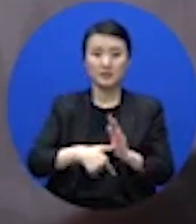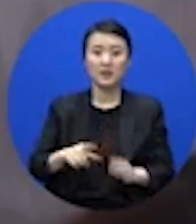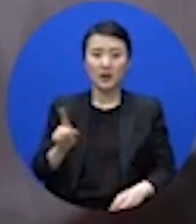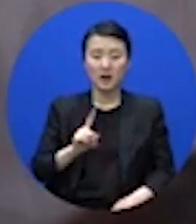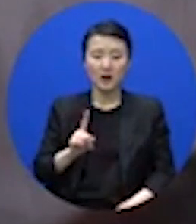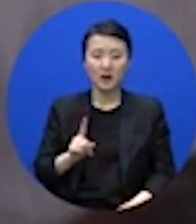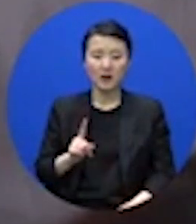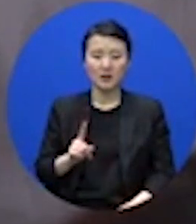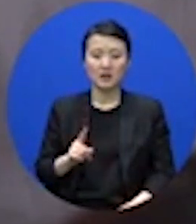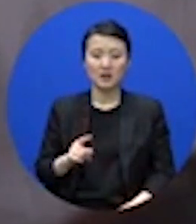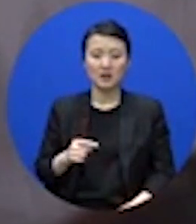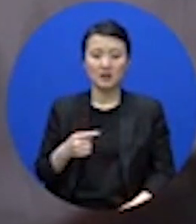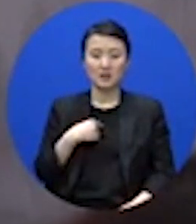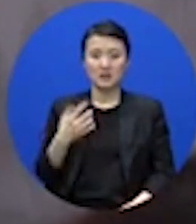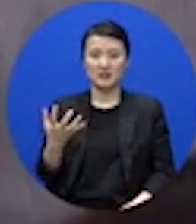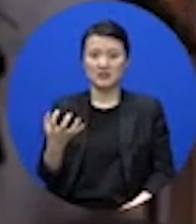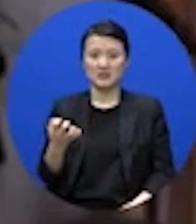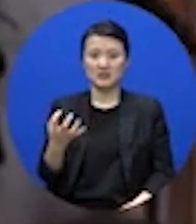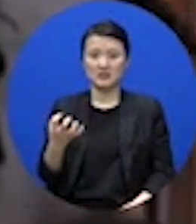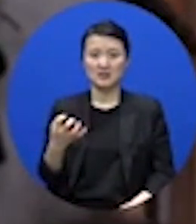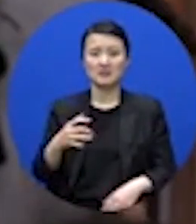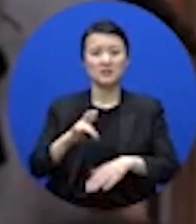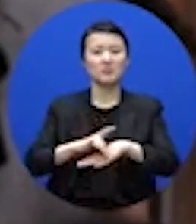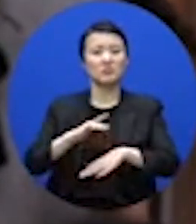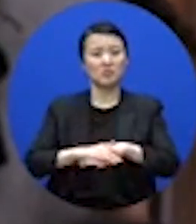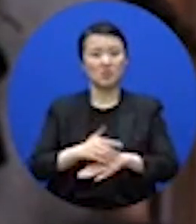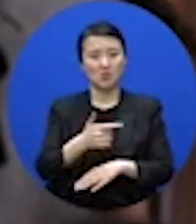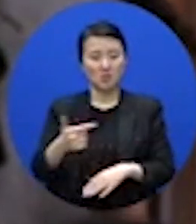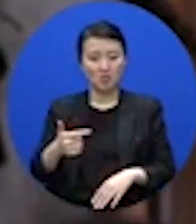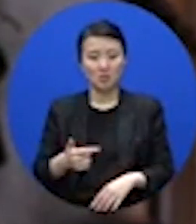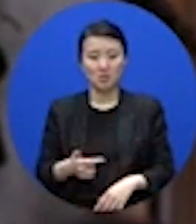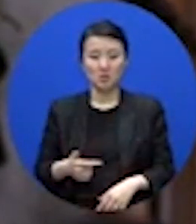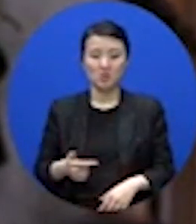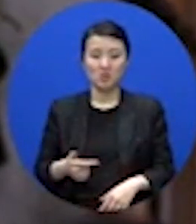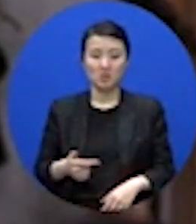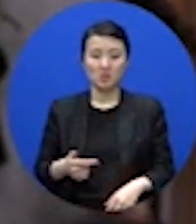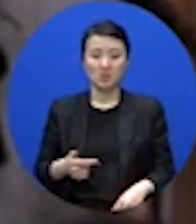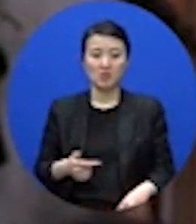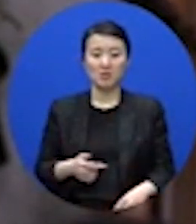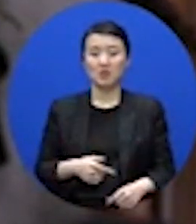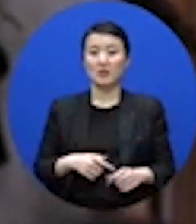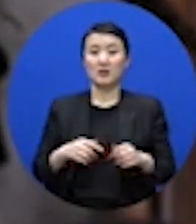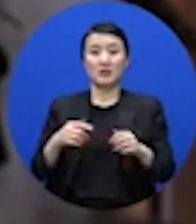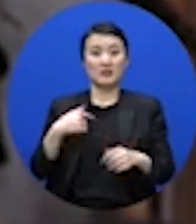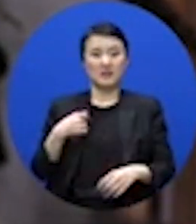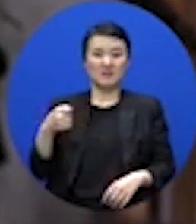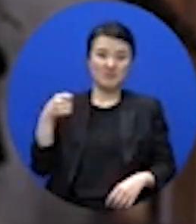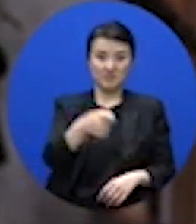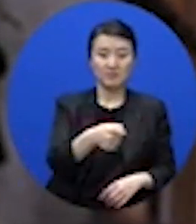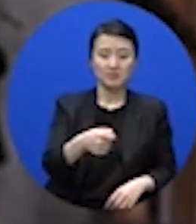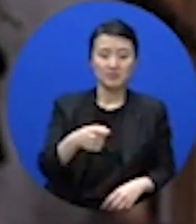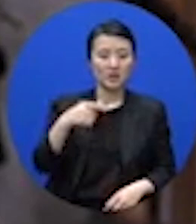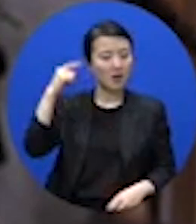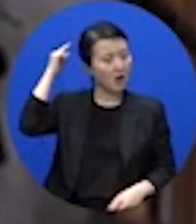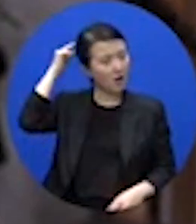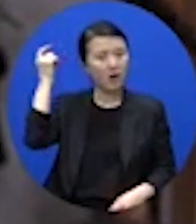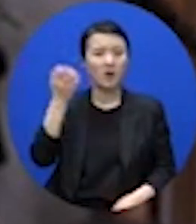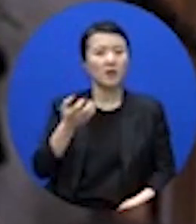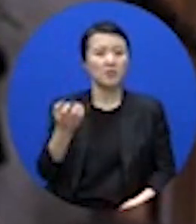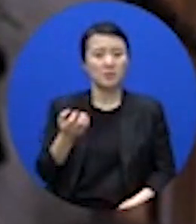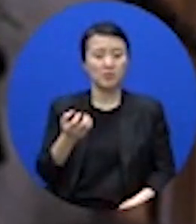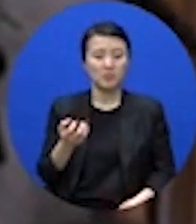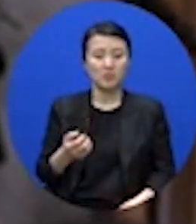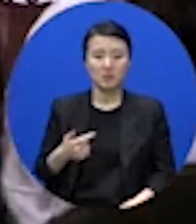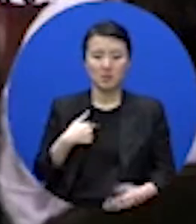힘이 한번 때리잖아요. 남성들은 아이 그러죠. 가십니다. 병원. 멍듭니다.